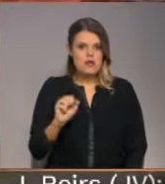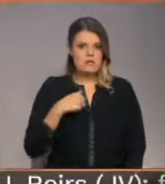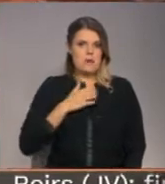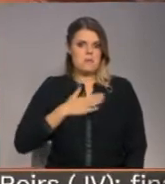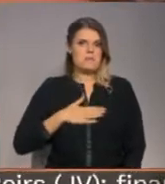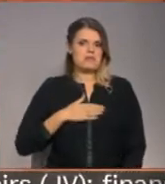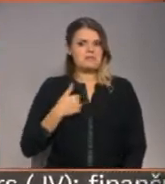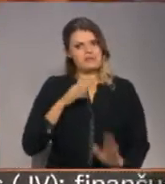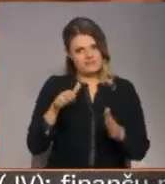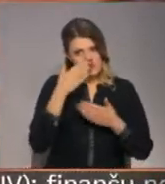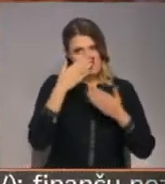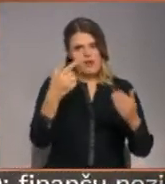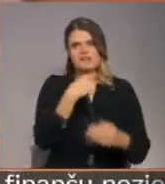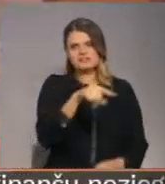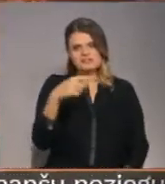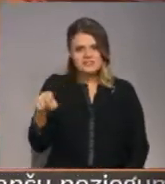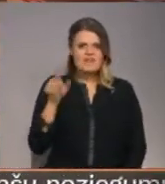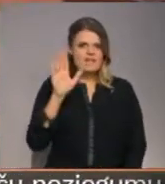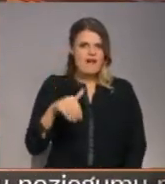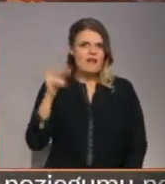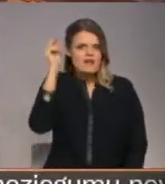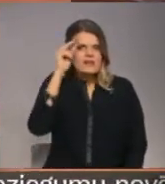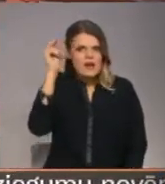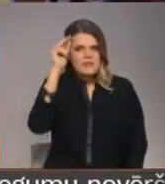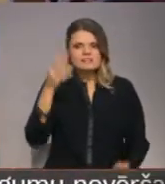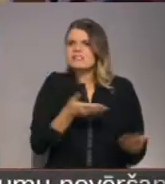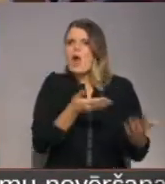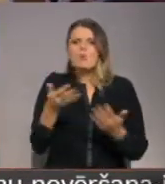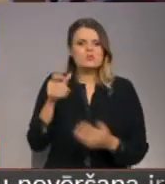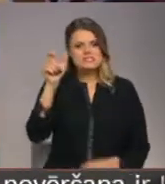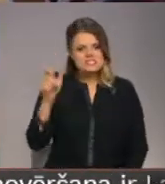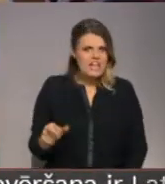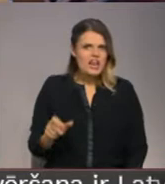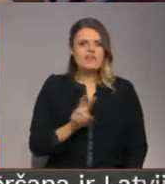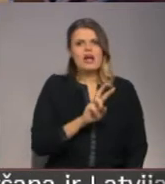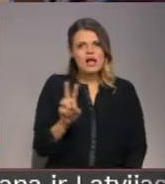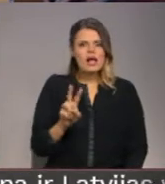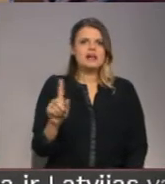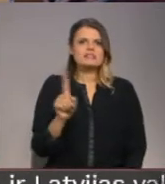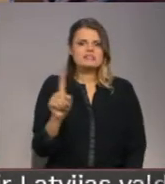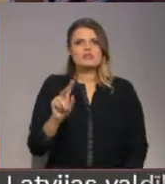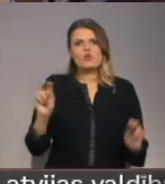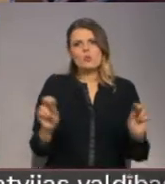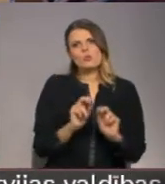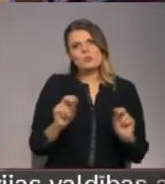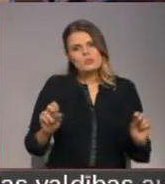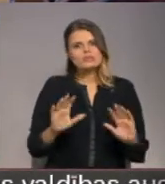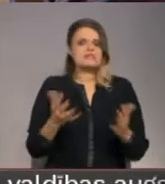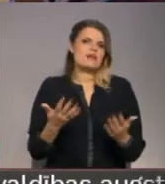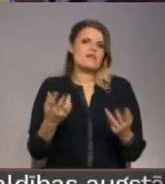varu parādīt arī kādam citam. To var iemācīties spēlēt jebkurš cilvēks, kurš ir ar mūziku vai